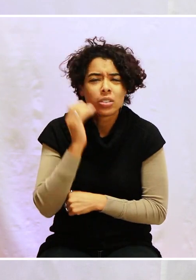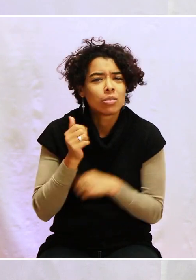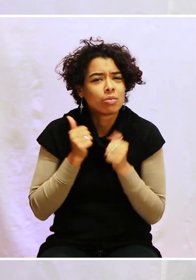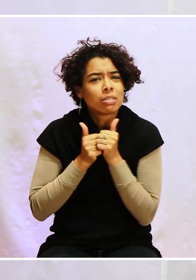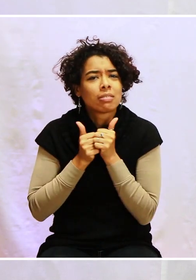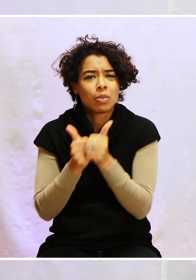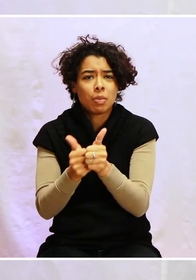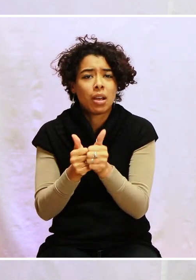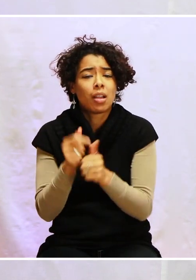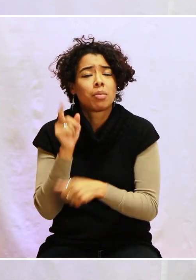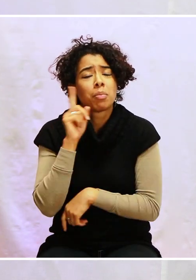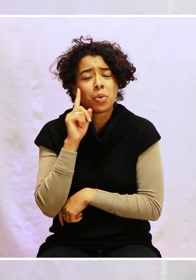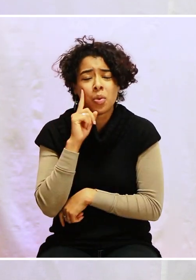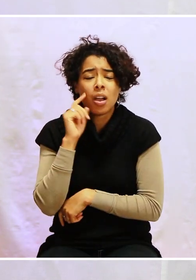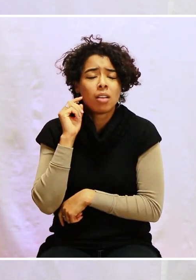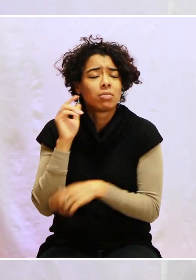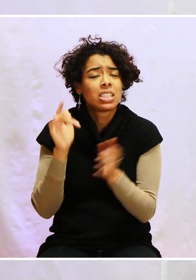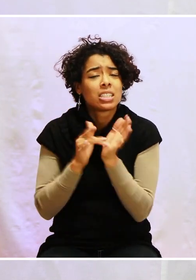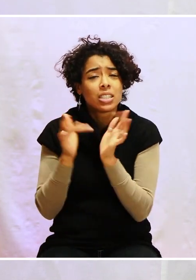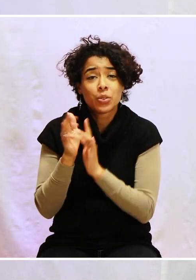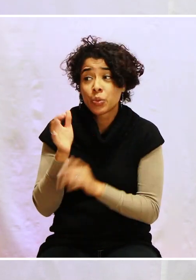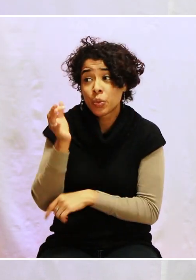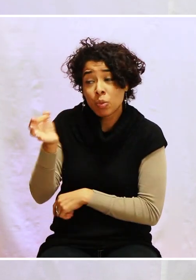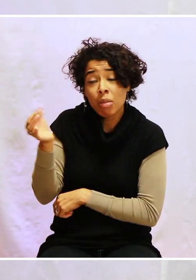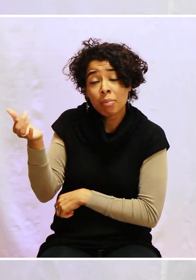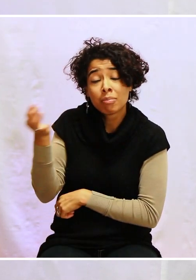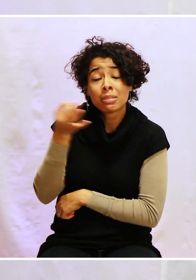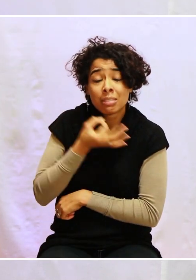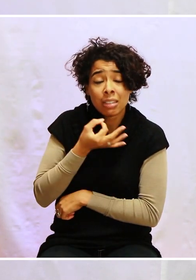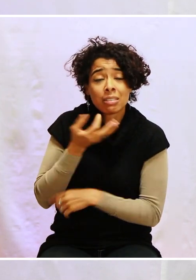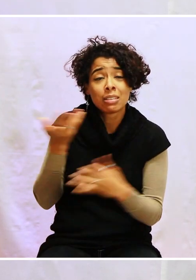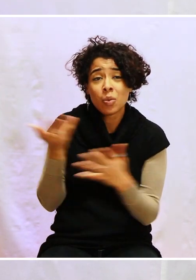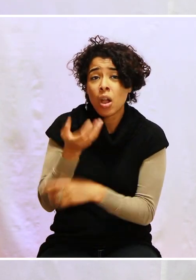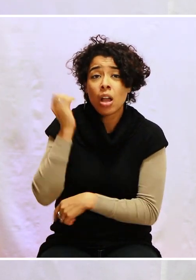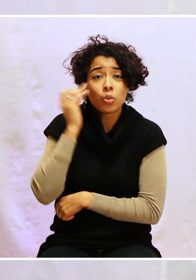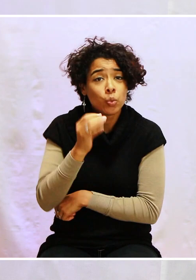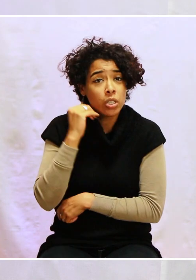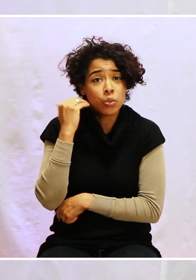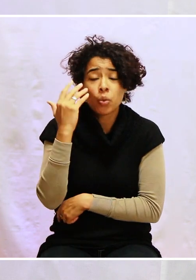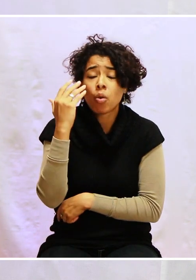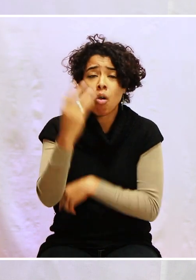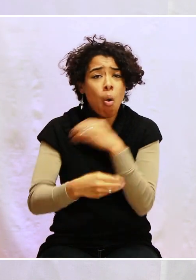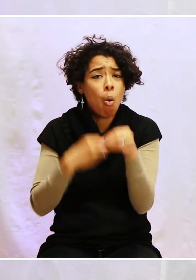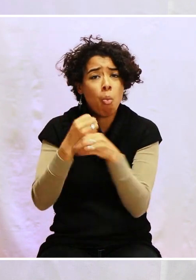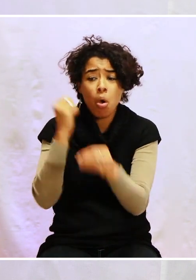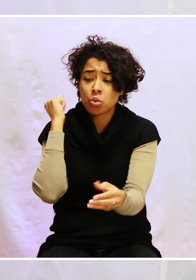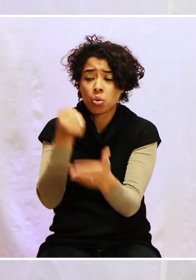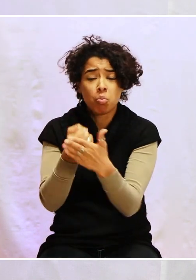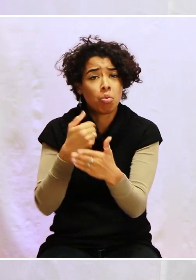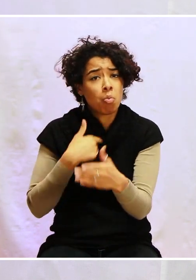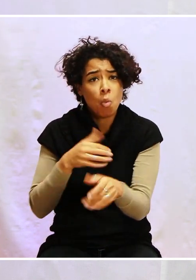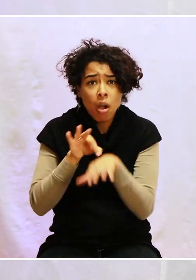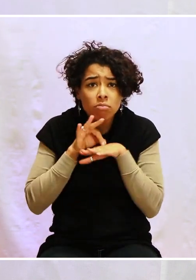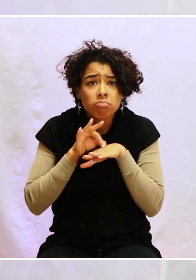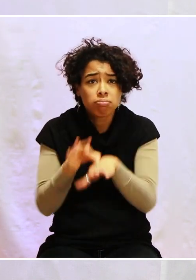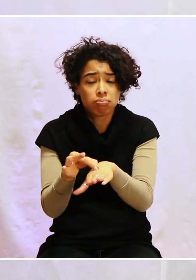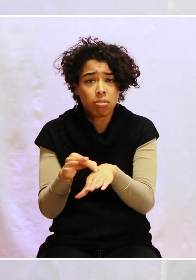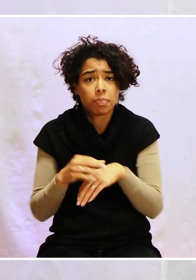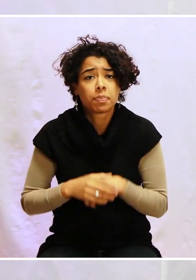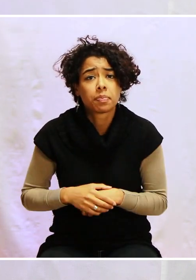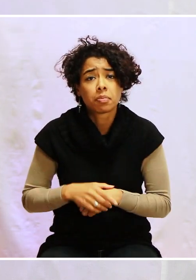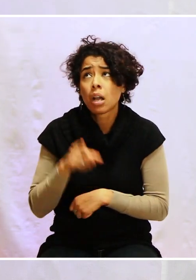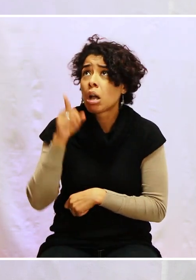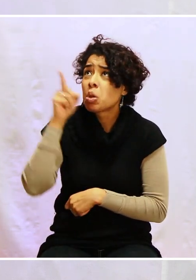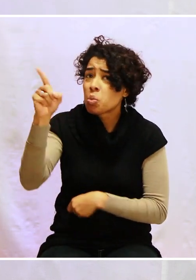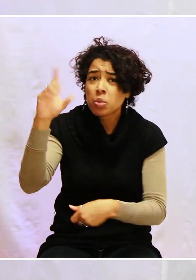Parce que lui-même, Jésus a dit, tous les jours je serai avec vous jusqu'à la fin du monde. Tu es tenu par sa main et il ne te lâchera